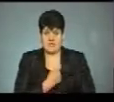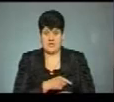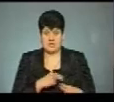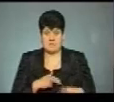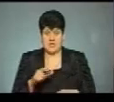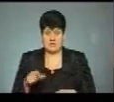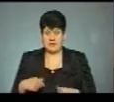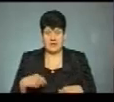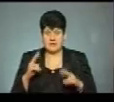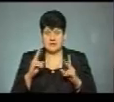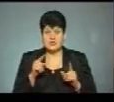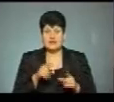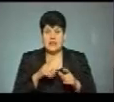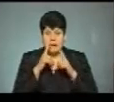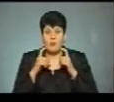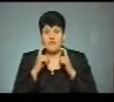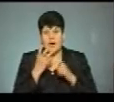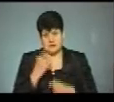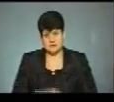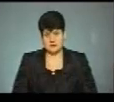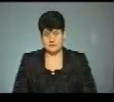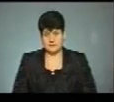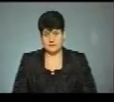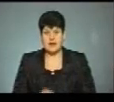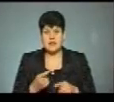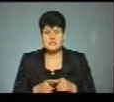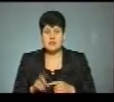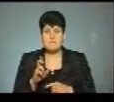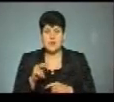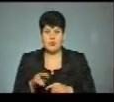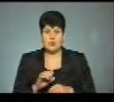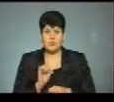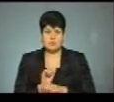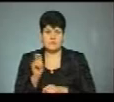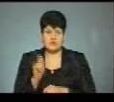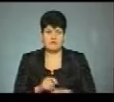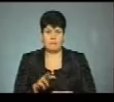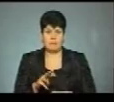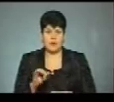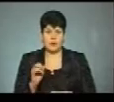працівник, я не знаю, чи вони мають марливі пов'язки. А це блокпост на в'їзді до миколинців.